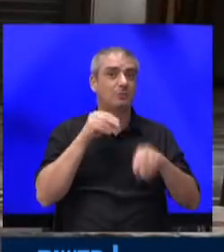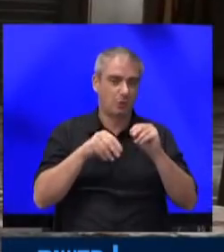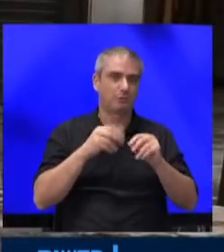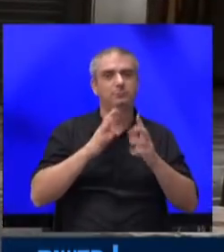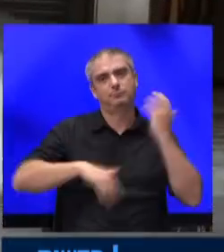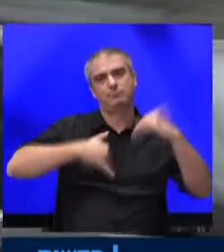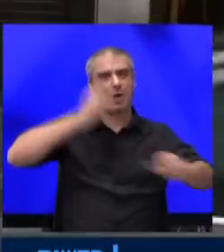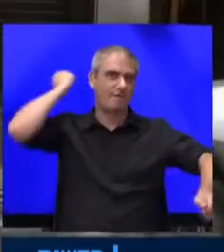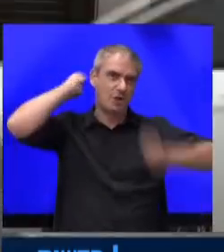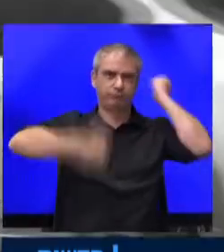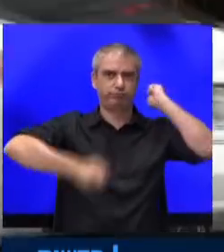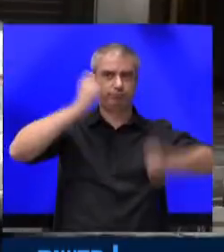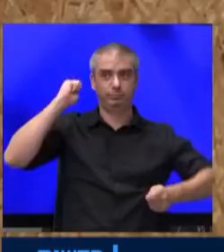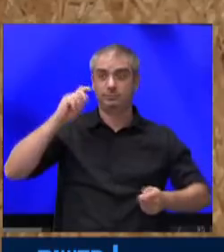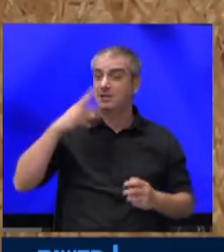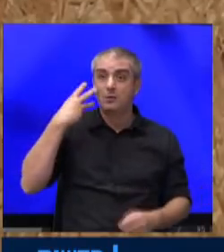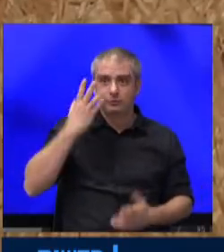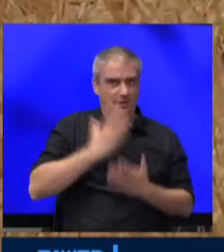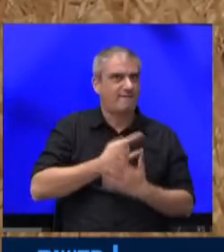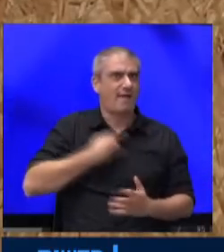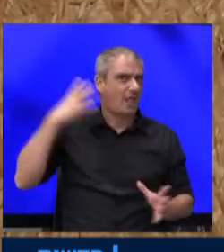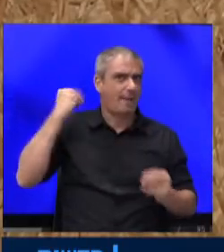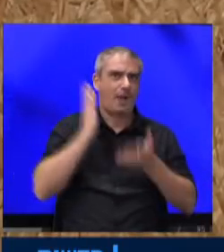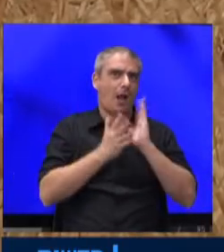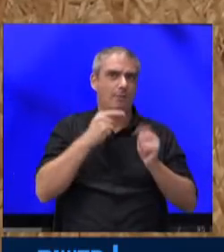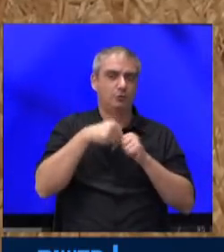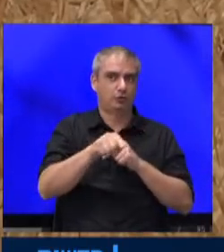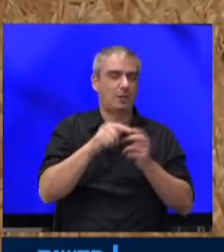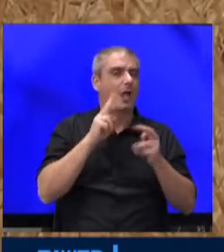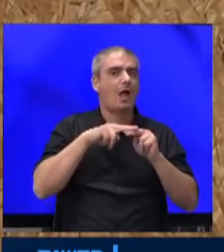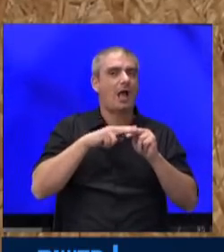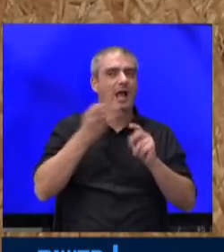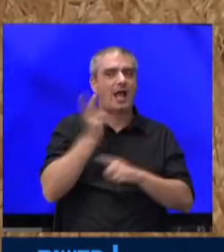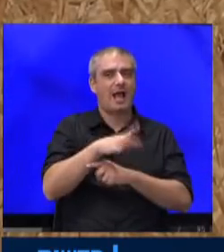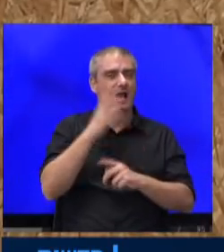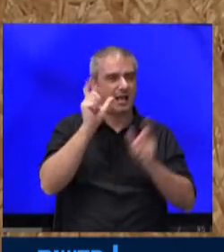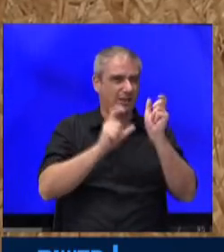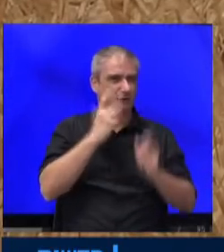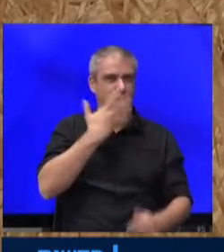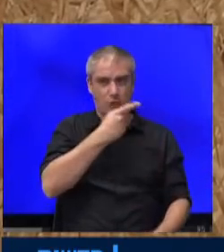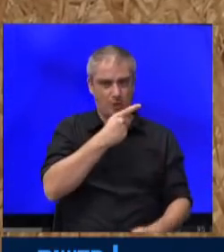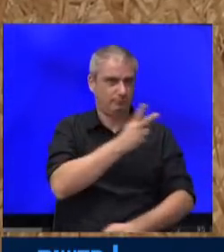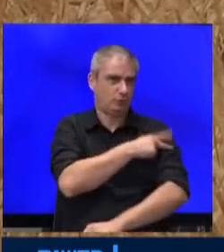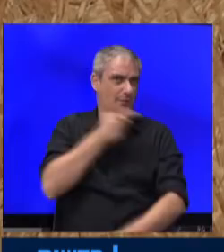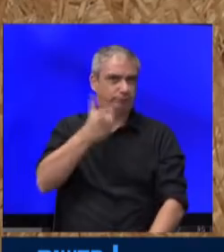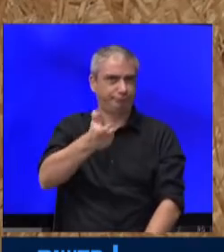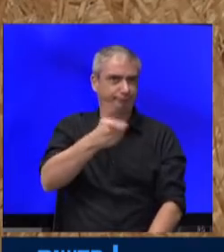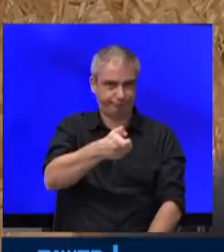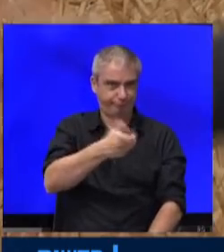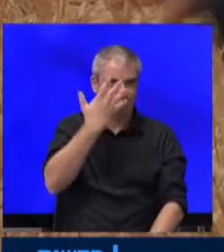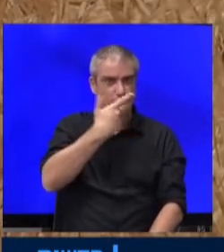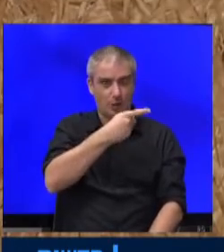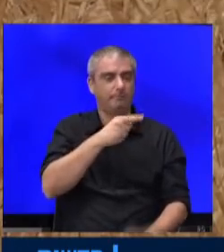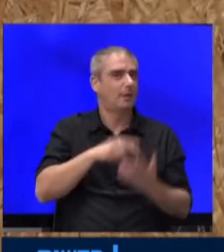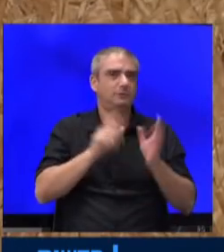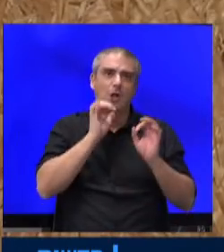העיר וושינגטון חוותה לא מעט אלימות השנה, בעיקר אחרי הרג אזרחים שחורים על ידי שוטרים, ולכן הפעם איש אינו לוקח צ'אנס.